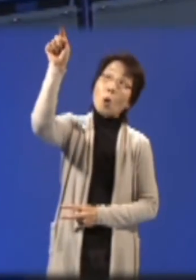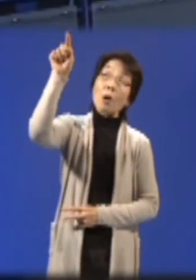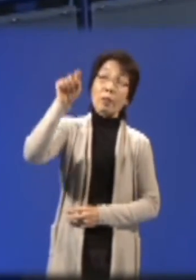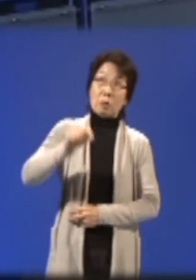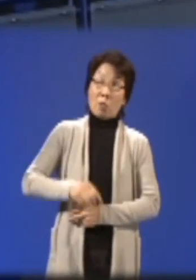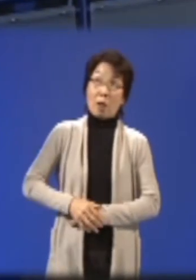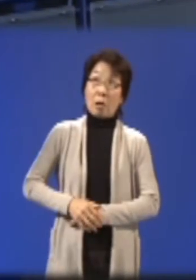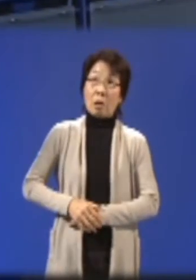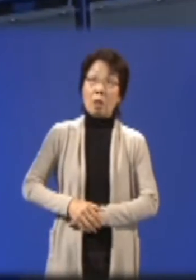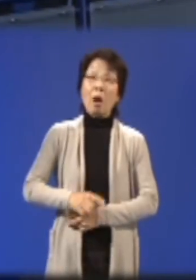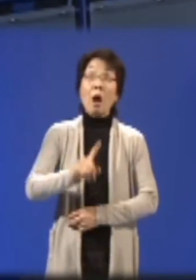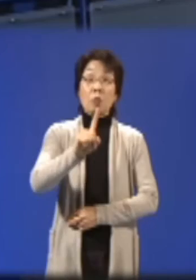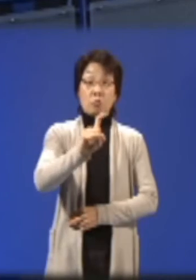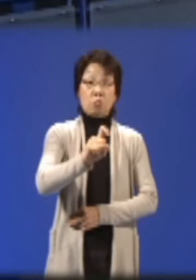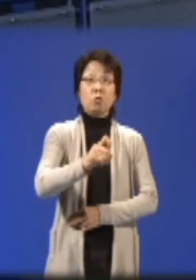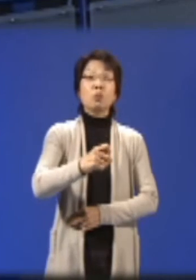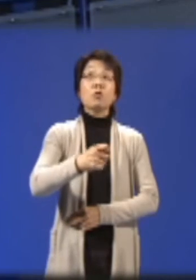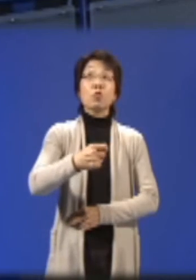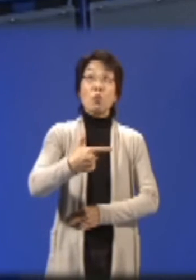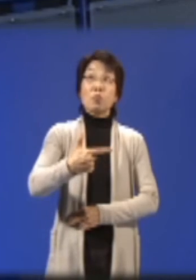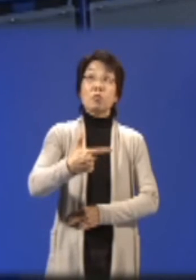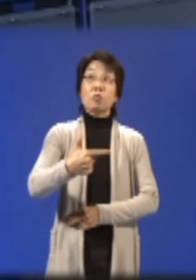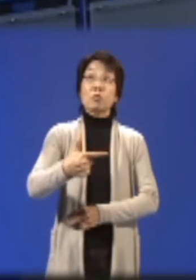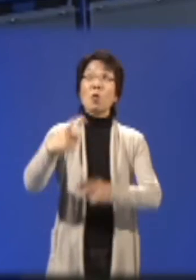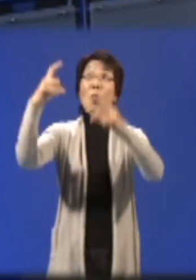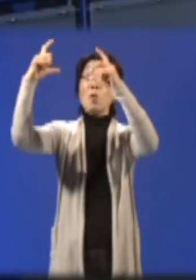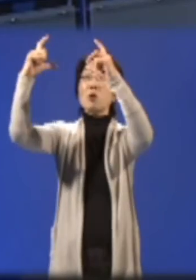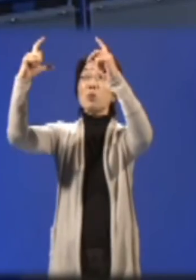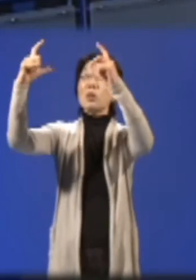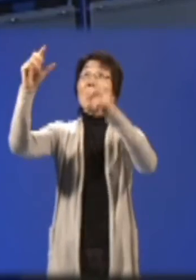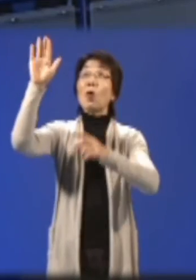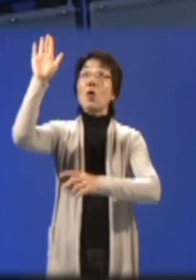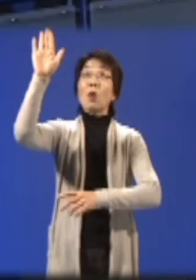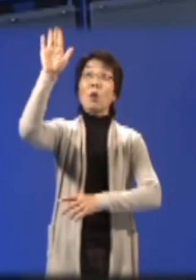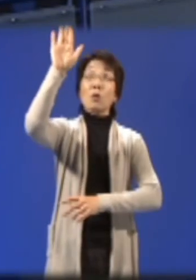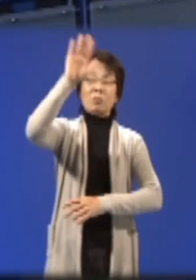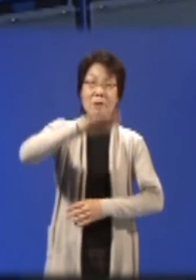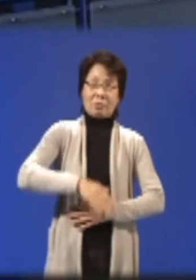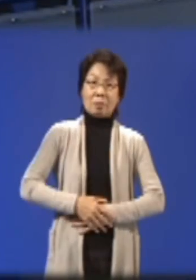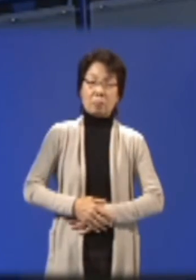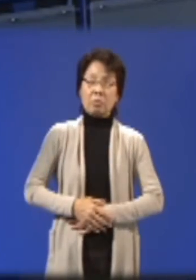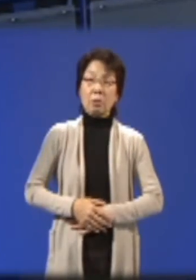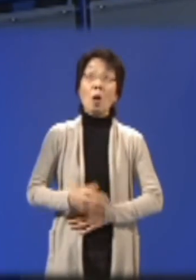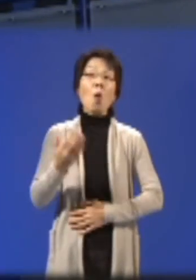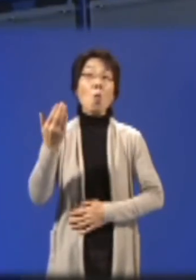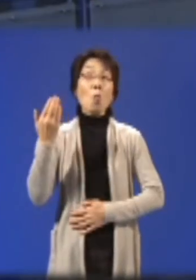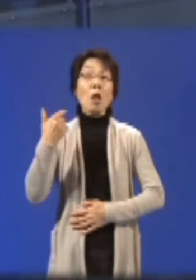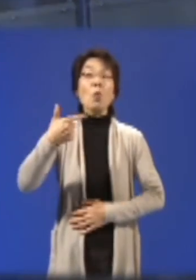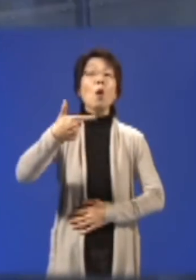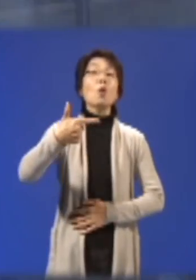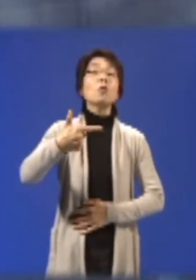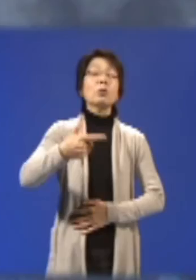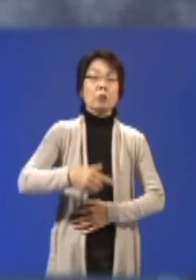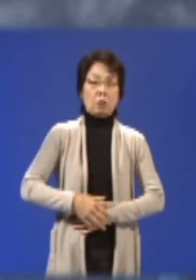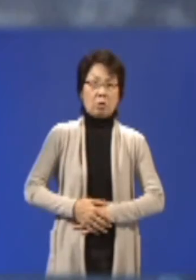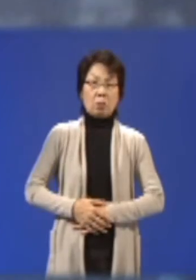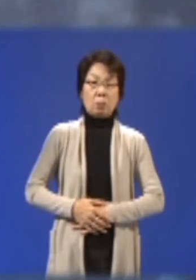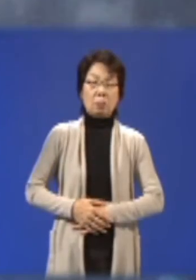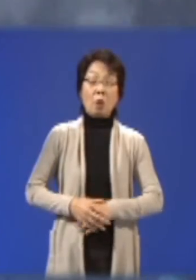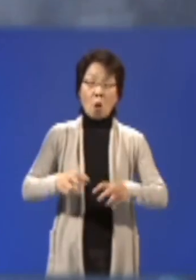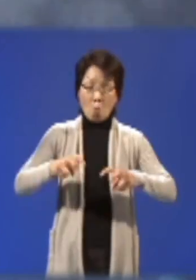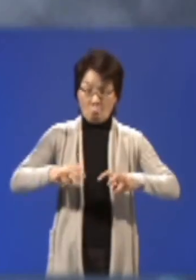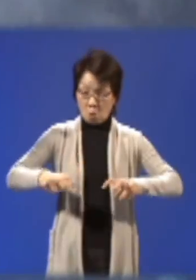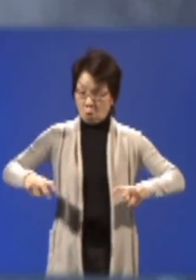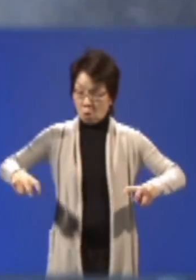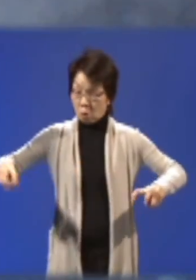はなんと16台のスピーカーがついてるんです。今までは6台だったんです。でもどこに座って